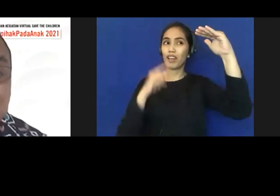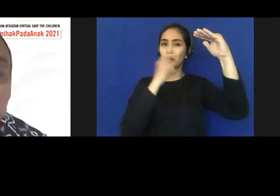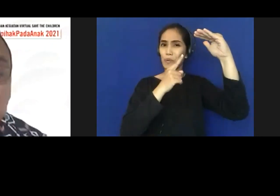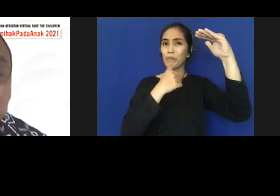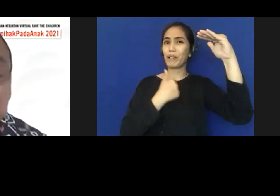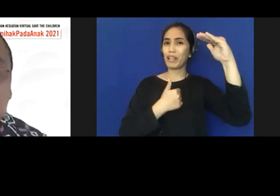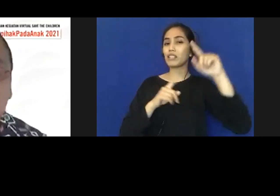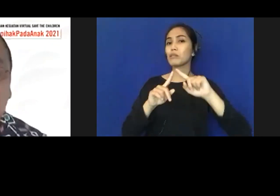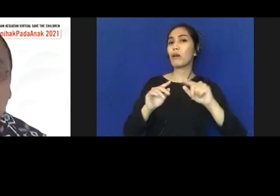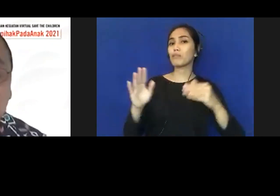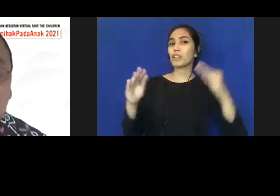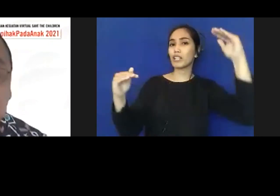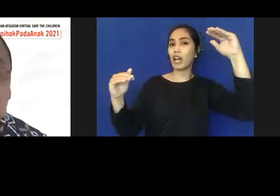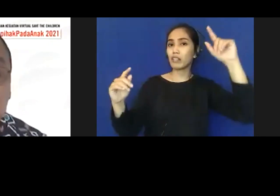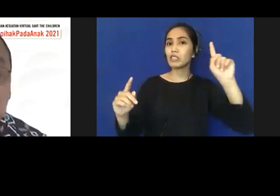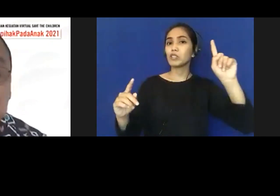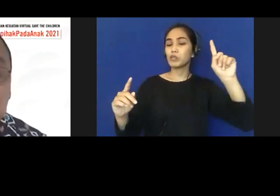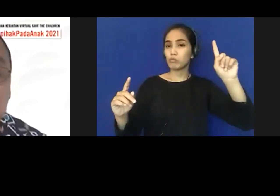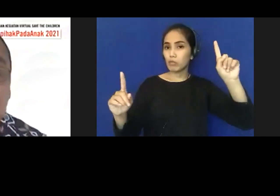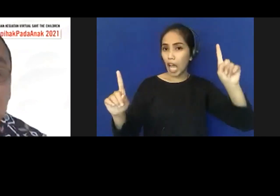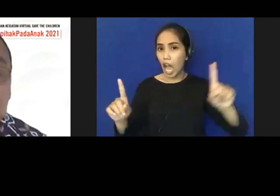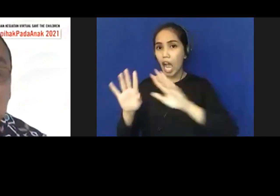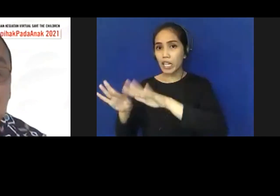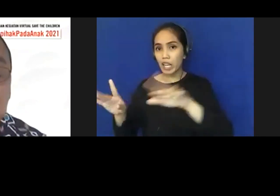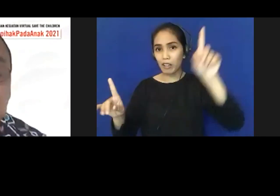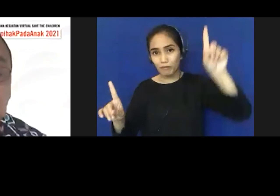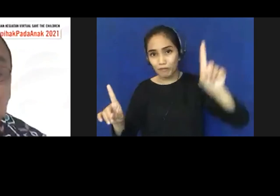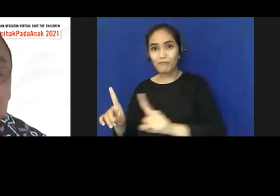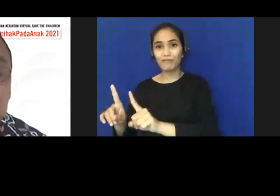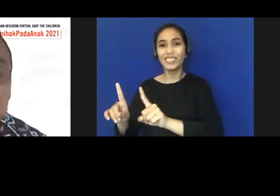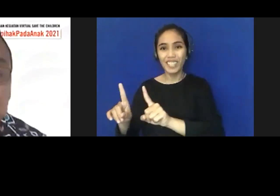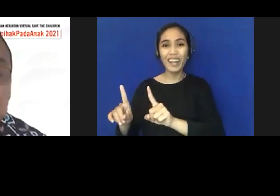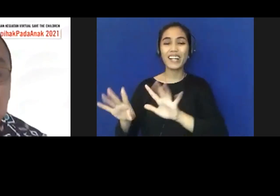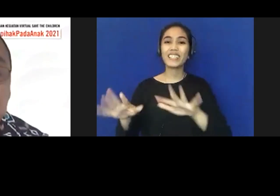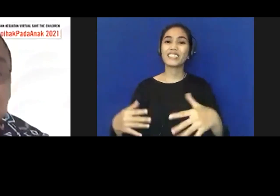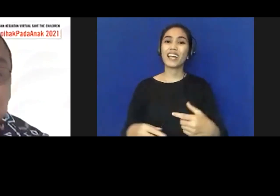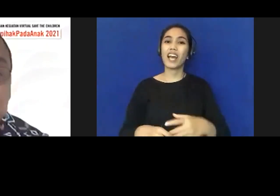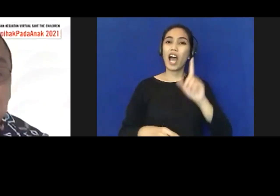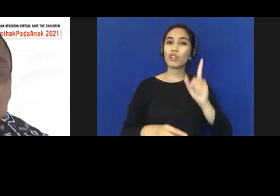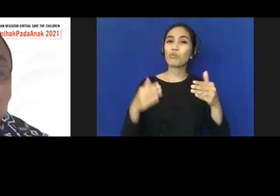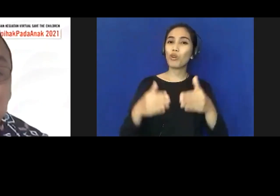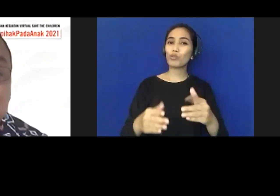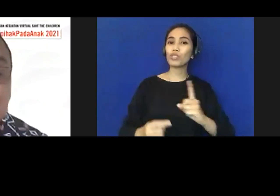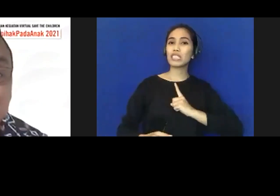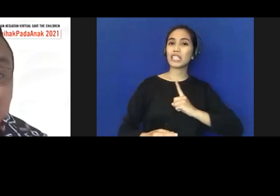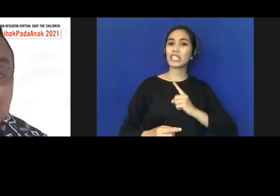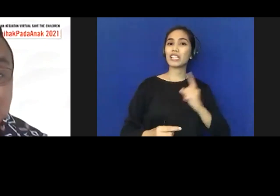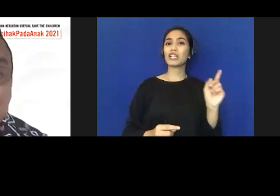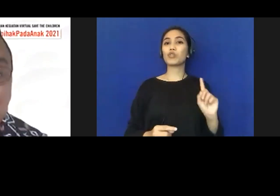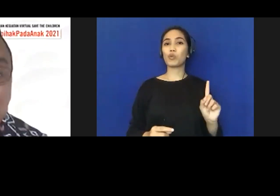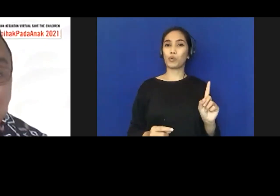sendiri. Jadi kita menolong diri kita terlebih dahulu sebelum kita menolong orang lain, terutama yaitu anak-anak. Jadi sesuai